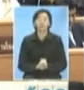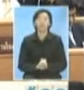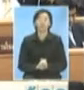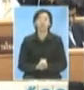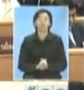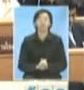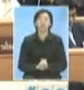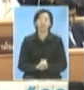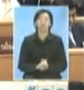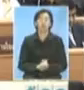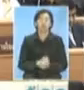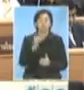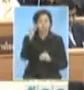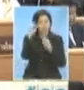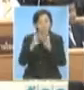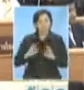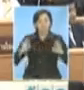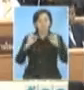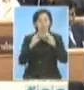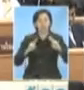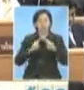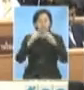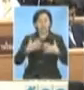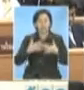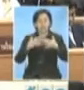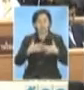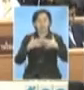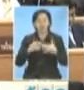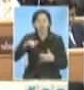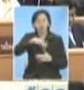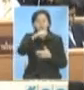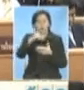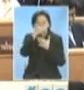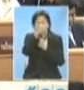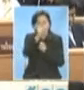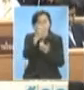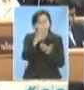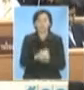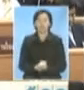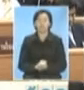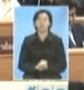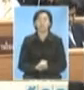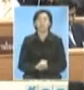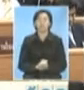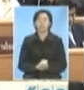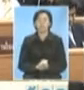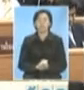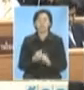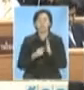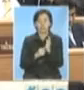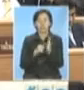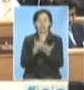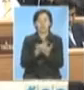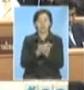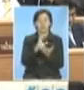ความสำคัญที่มันเกิดขึ้นในกระทรวงอุตสาหกรรมแล้วท่านได้ละเลยรวมไปถึงการยื่นของบประมา